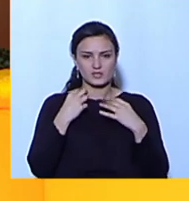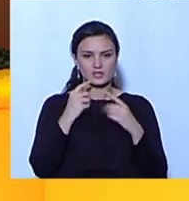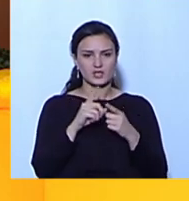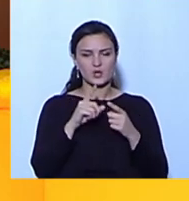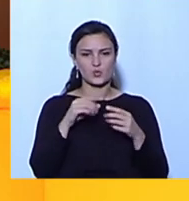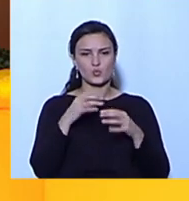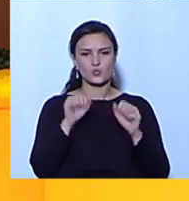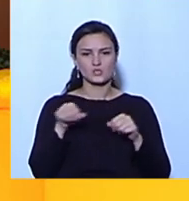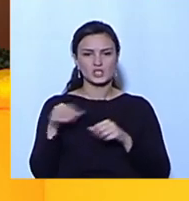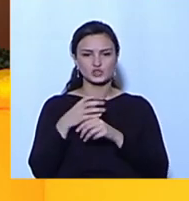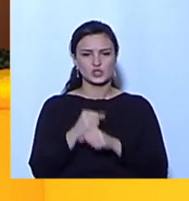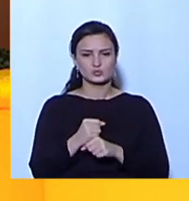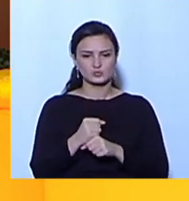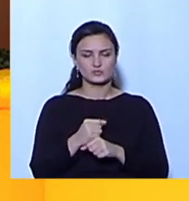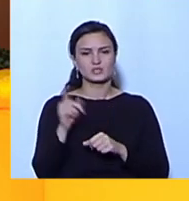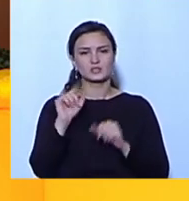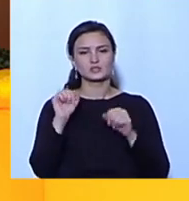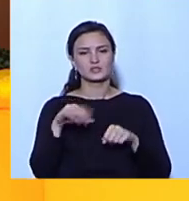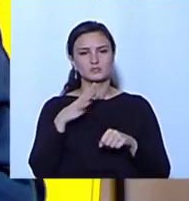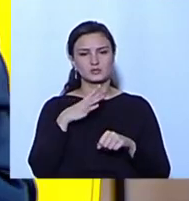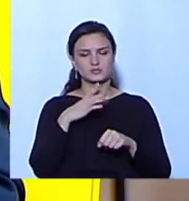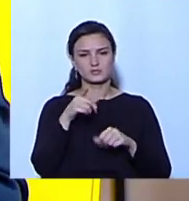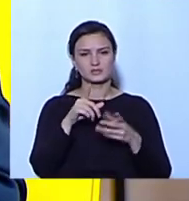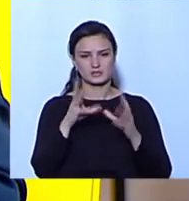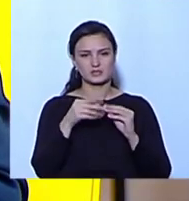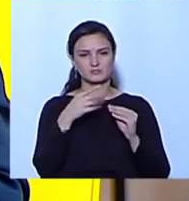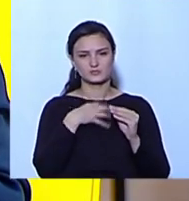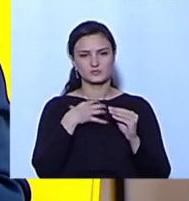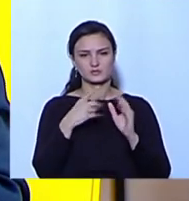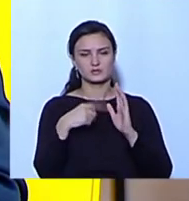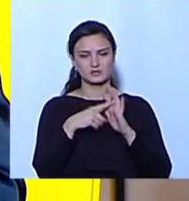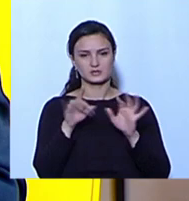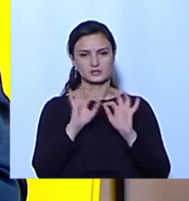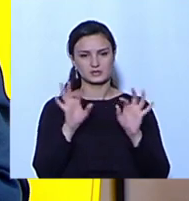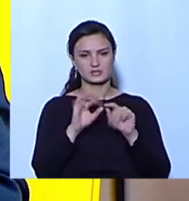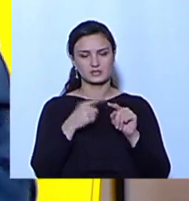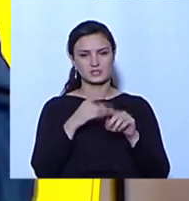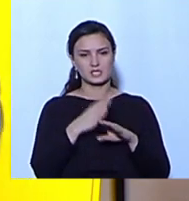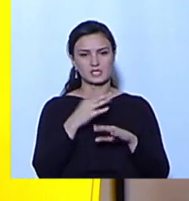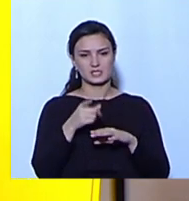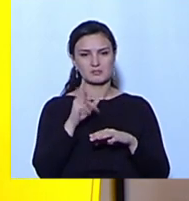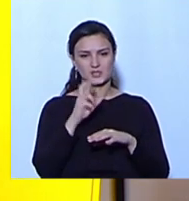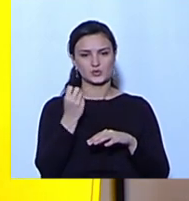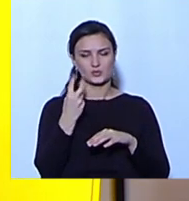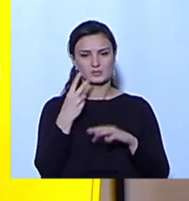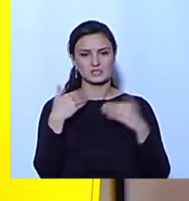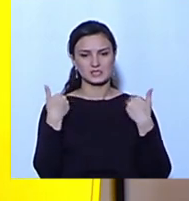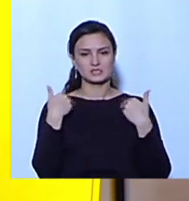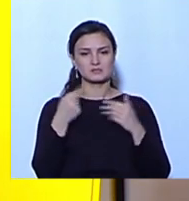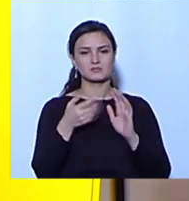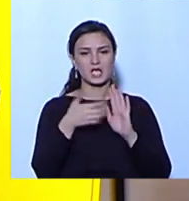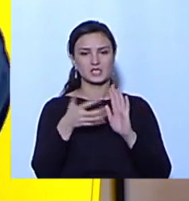უნარის შეზღუდვა. ქალბატონ მარინა, კიდევ რა შეიძლება იყოს? ეხლა მე გეტყვით, თქვენ ეხლა ძალიან მნიშვნელოვანი საკითხი ახსენეთ, ეს არის ეგრეთ წოდებული B12-ის